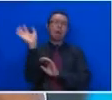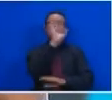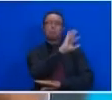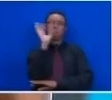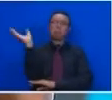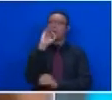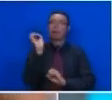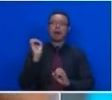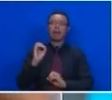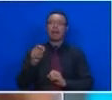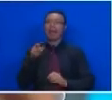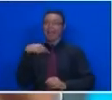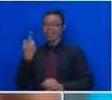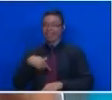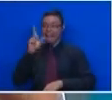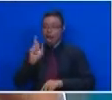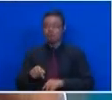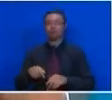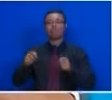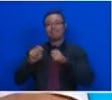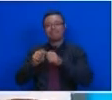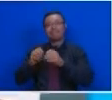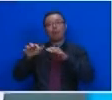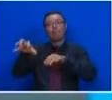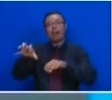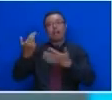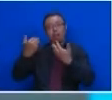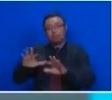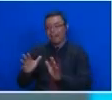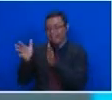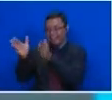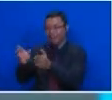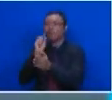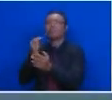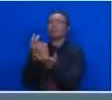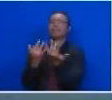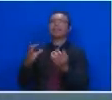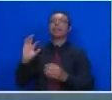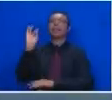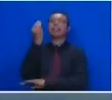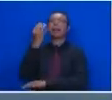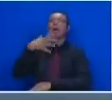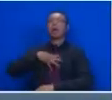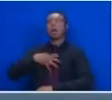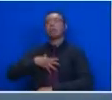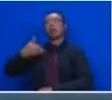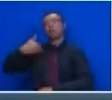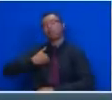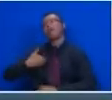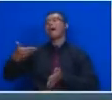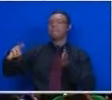memanfaatkan wilayah yang sudah ada untuk warga Jakarta merasakan memiliki